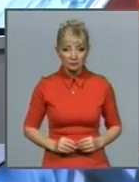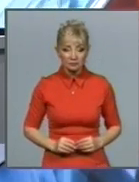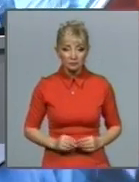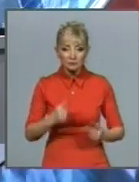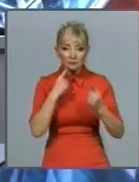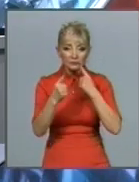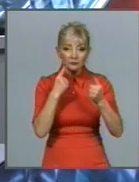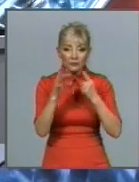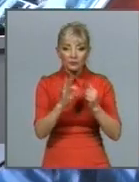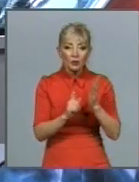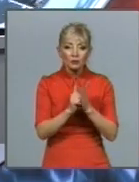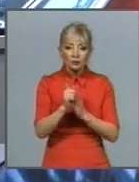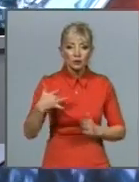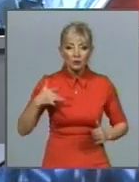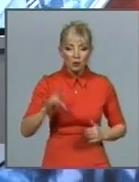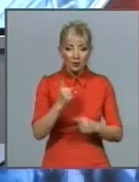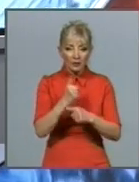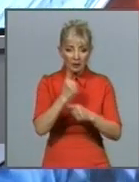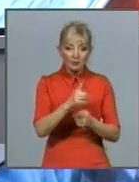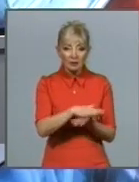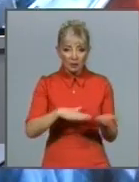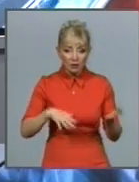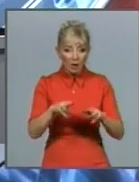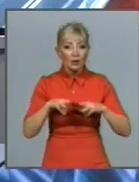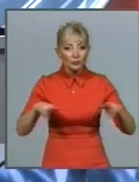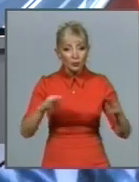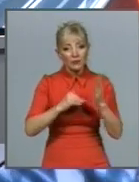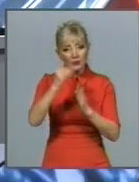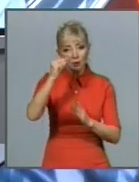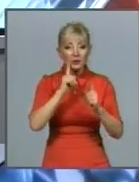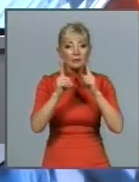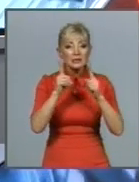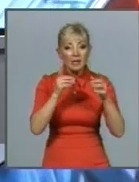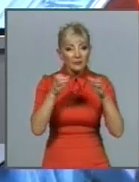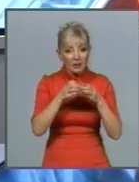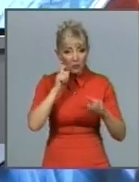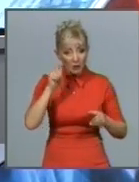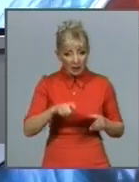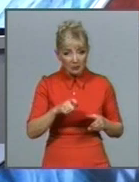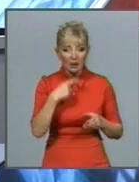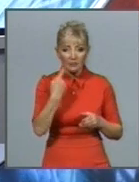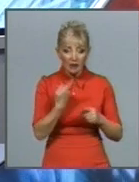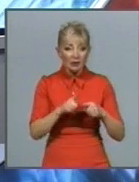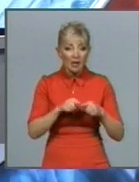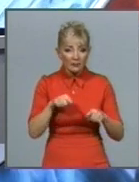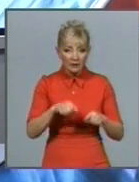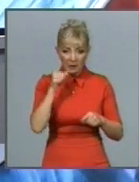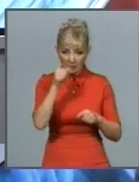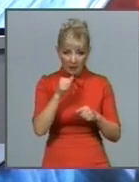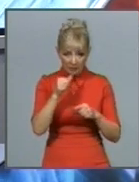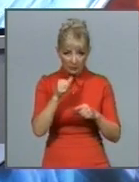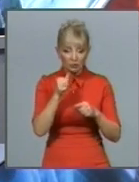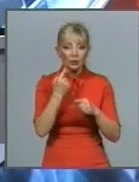Розмови про впровадження жорсткого локдауну тривають. В уряді та й Верховній Раді вже говорили про те, що цього разу тотальний карантин відрізнятиметься